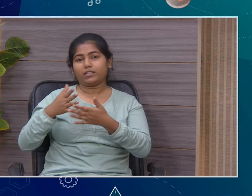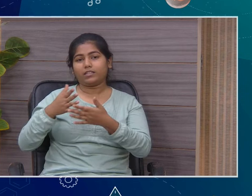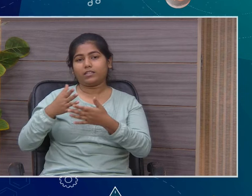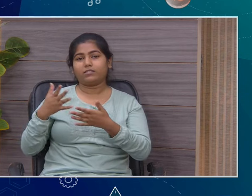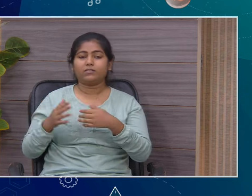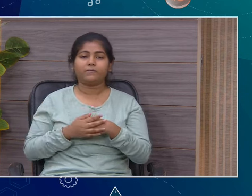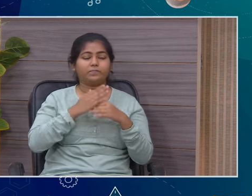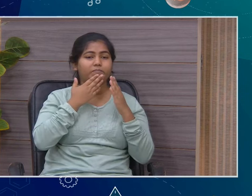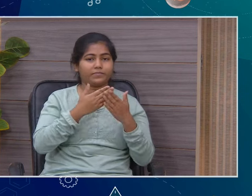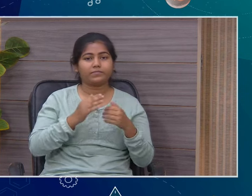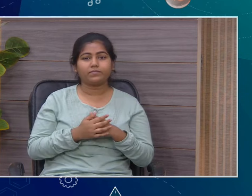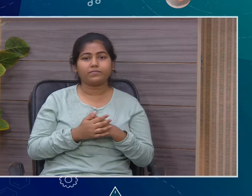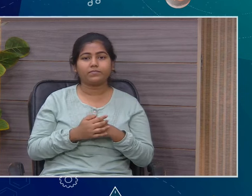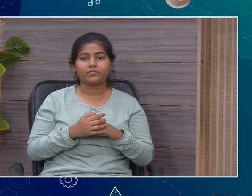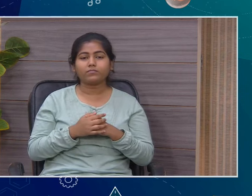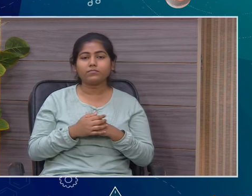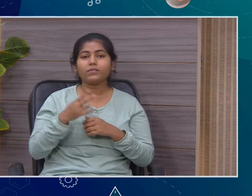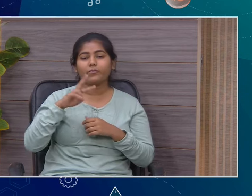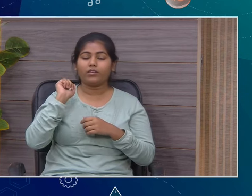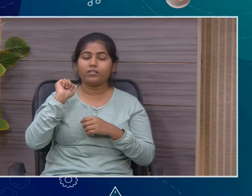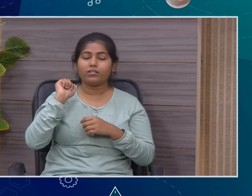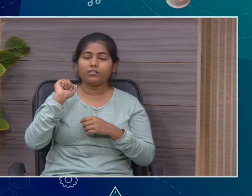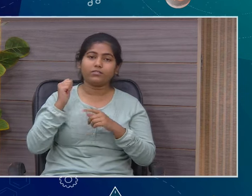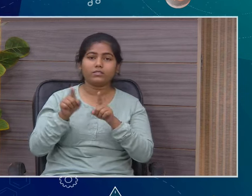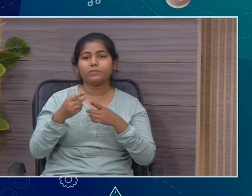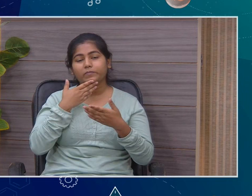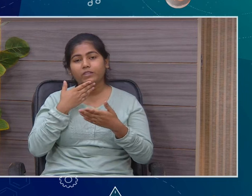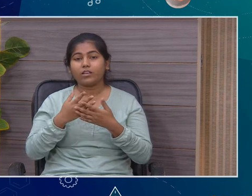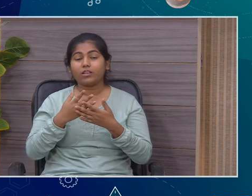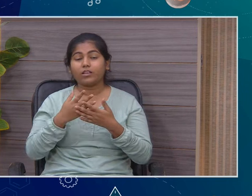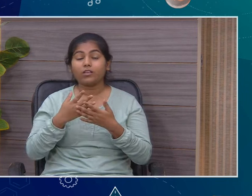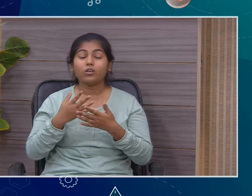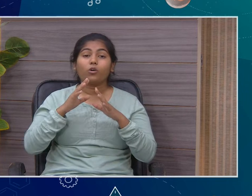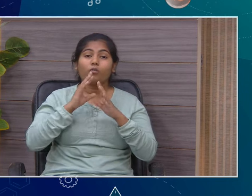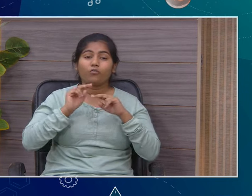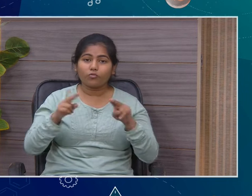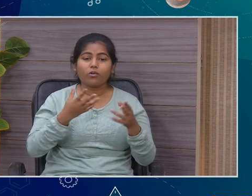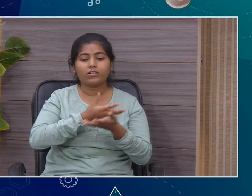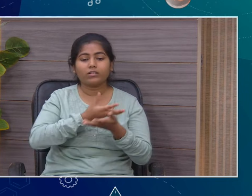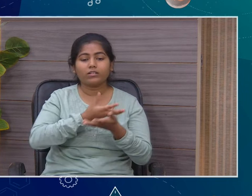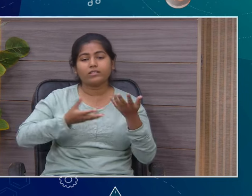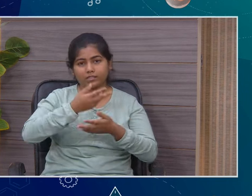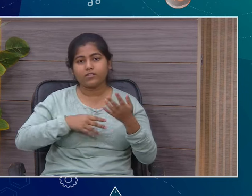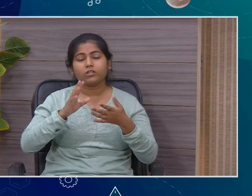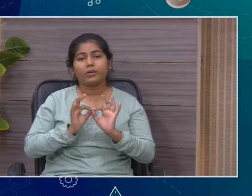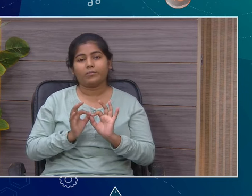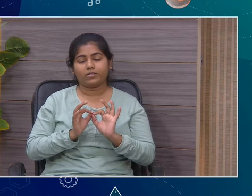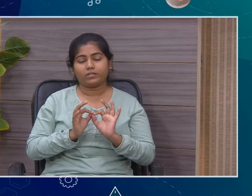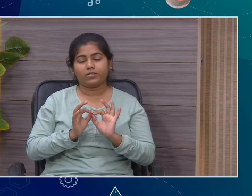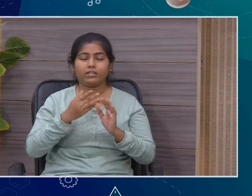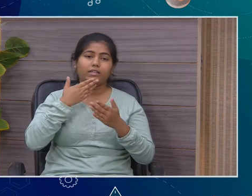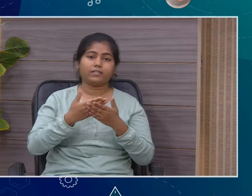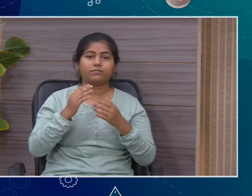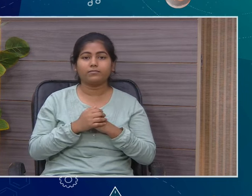धन्यवाद। आपका भी धन्यवाद सर, थैंक यू। पायल आपका भी बहुत बहुत शुक्रिया पूरे सेशन को इंटरप्रेट करने के लिए साइन लैंग्वेज में, बहुत